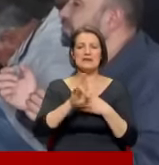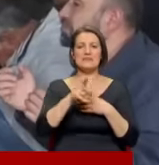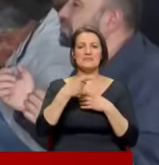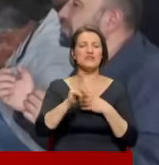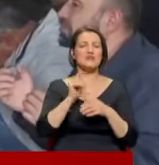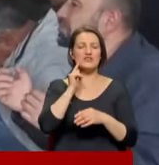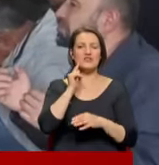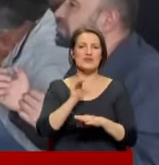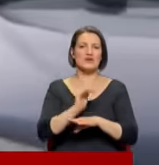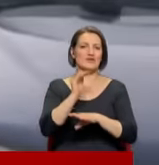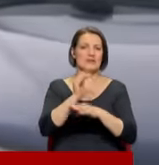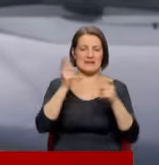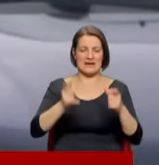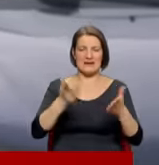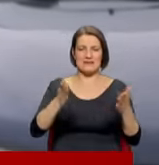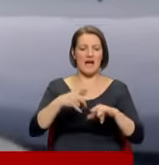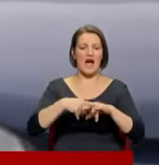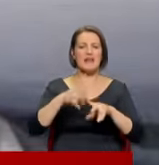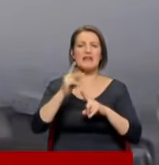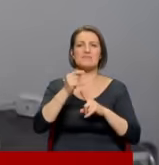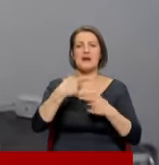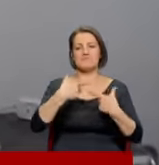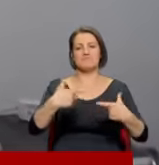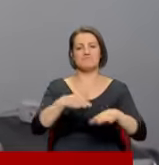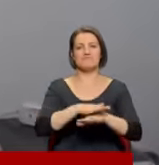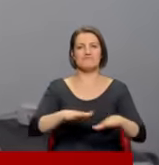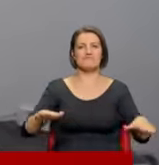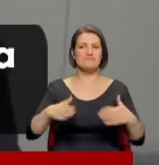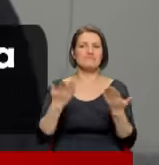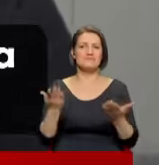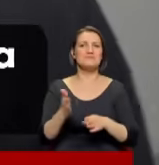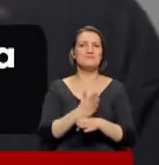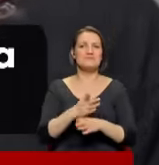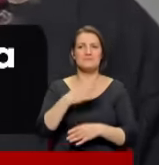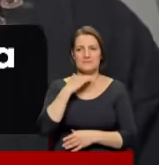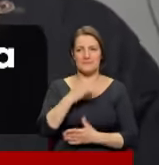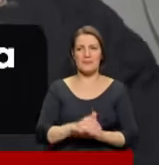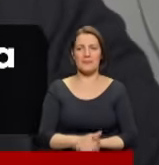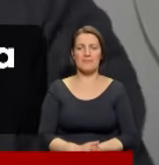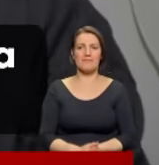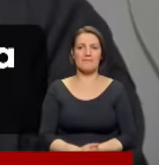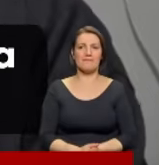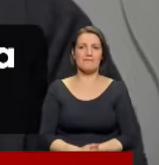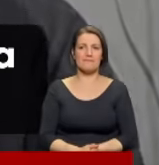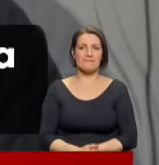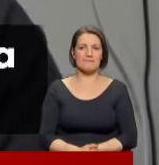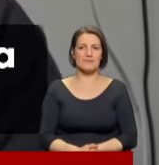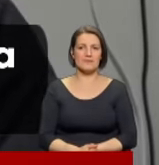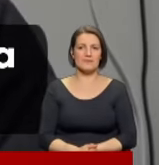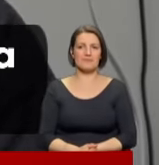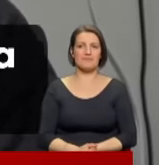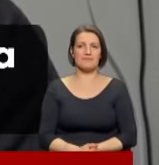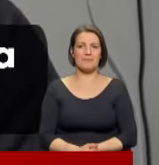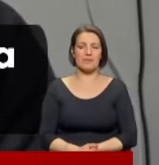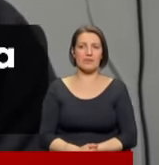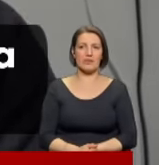kişinin yaşadığı konteyner kentte Halil İbrahim sofrası kuruldu kısıtlı erzakla. Bayramda çok gezecek bir yerimiz yok. Burada da artık